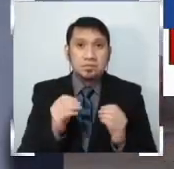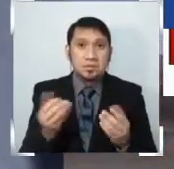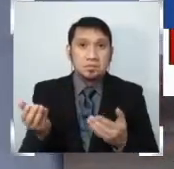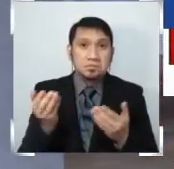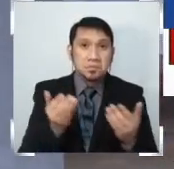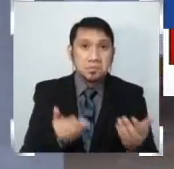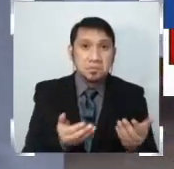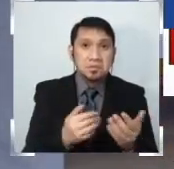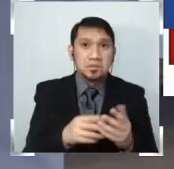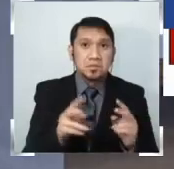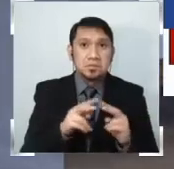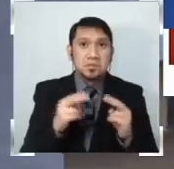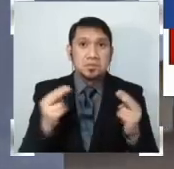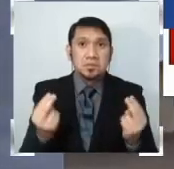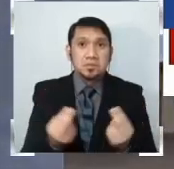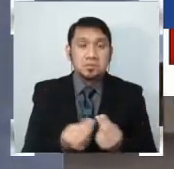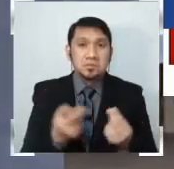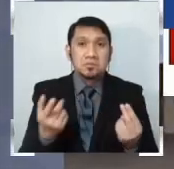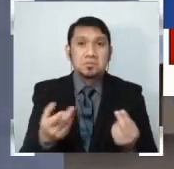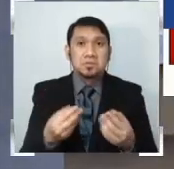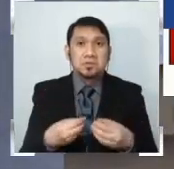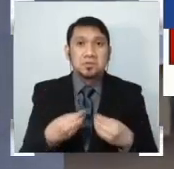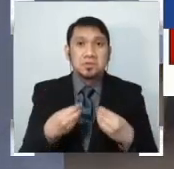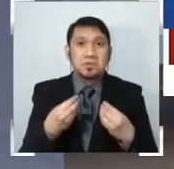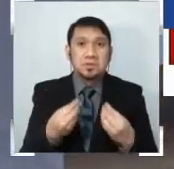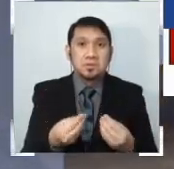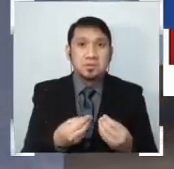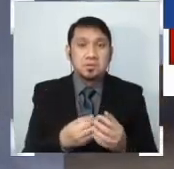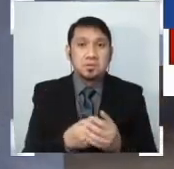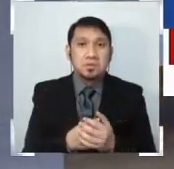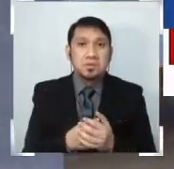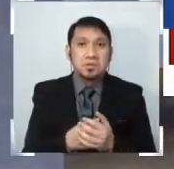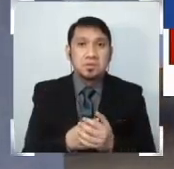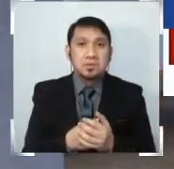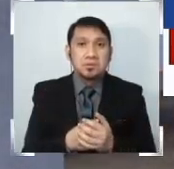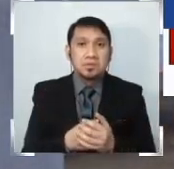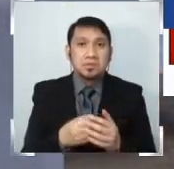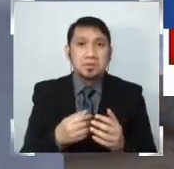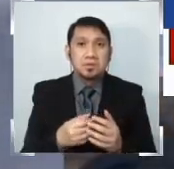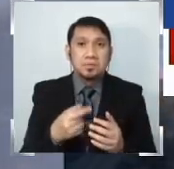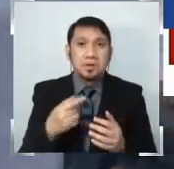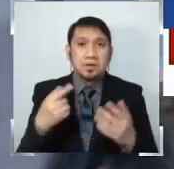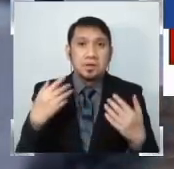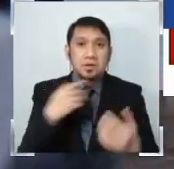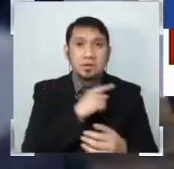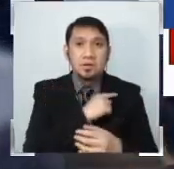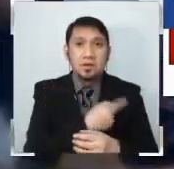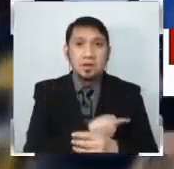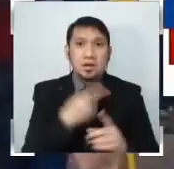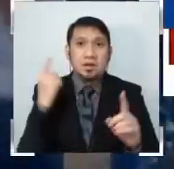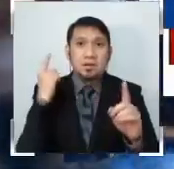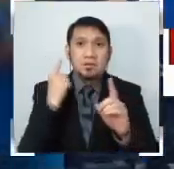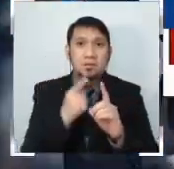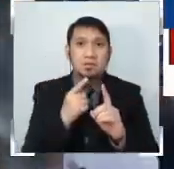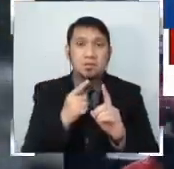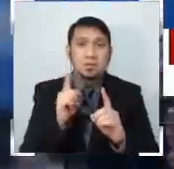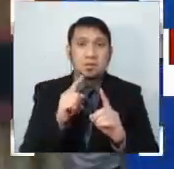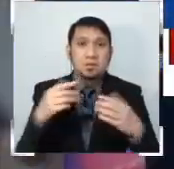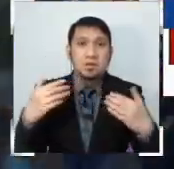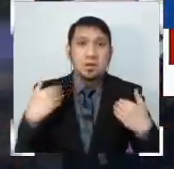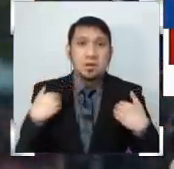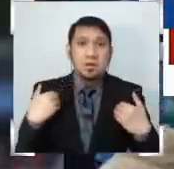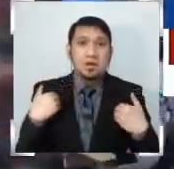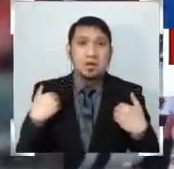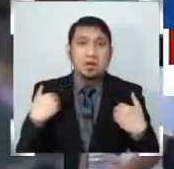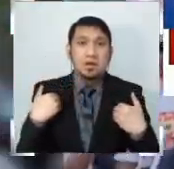posisyon. Na ako'y power. Wala ko ang pangandoy na ako. Ang pangandoy na ako na makabuhat tugog history